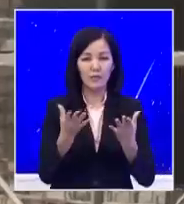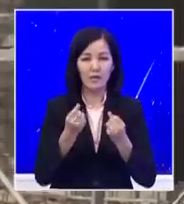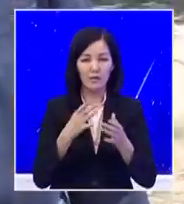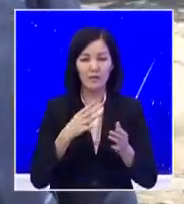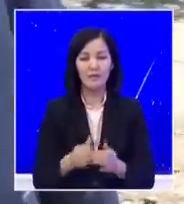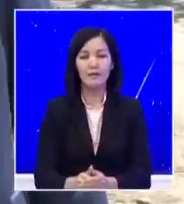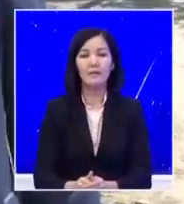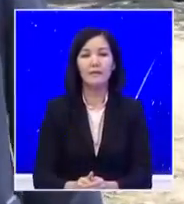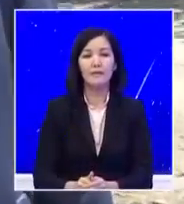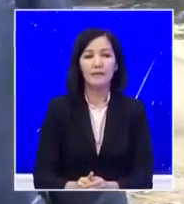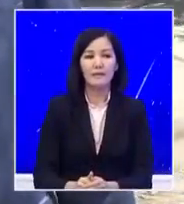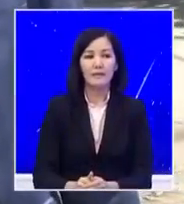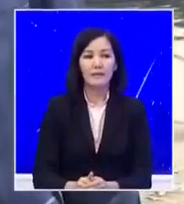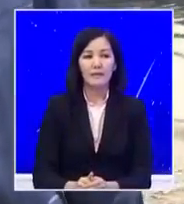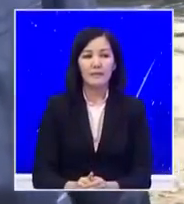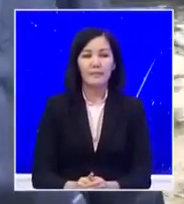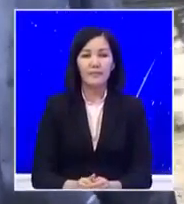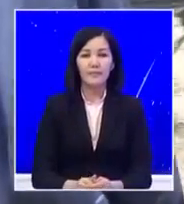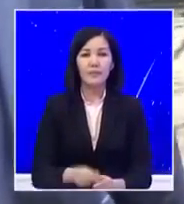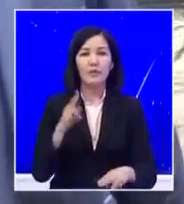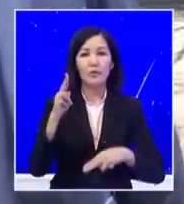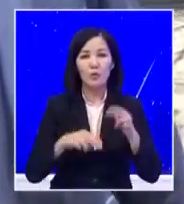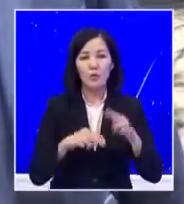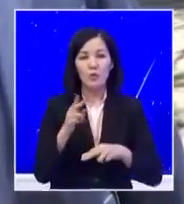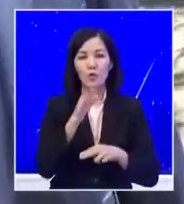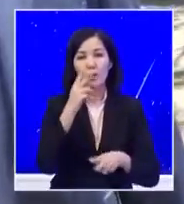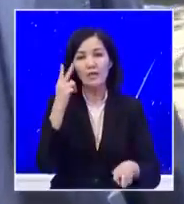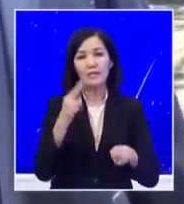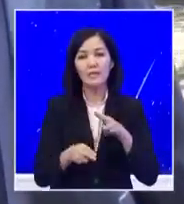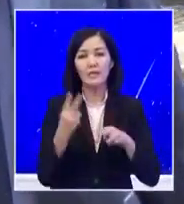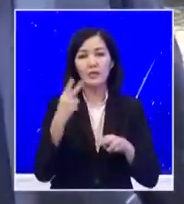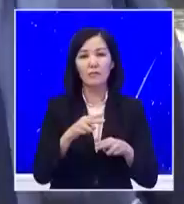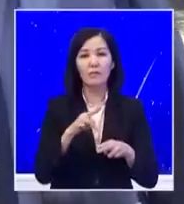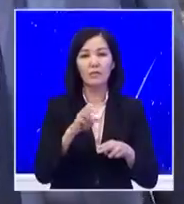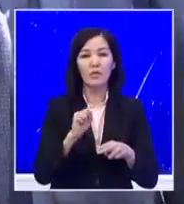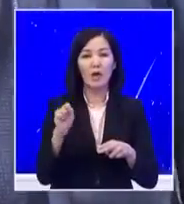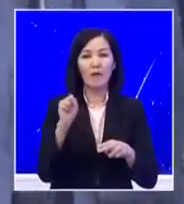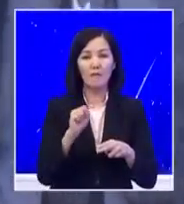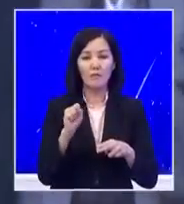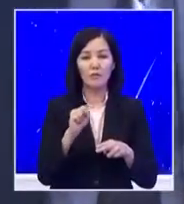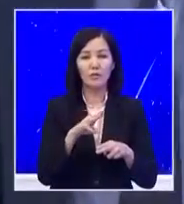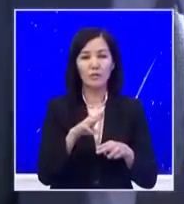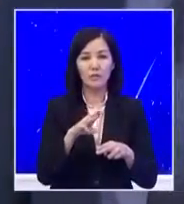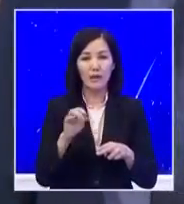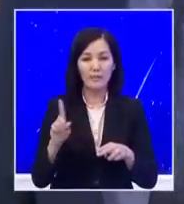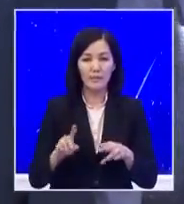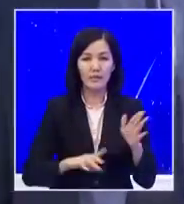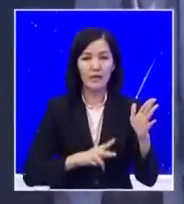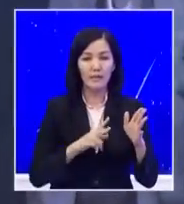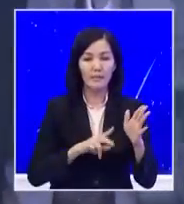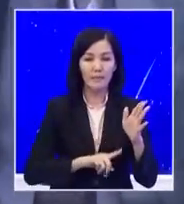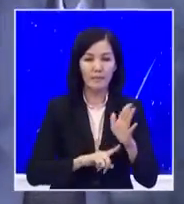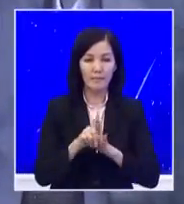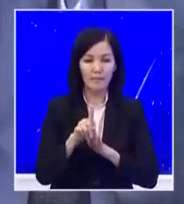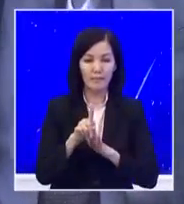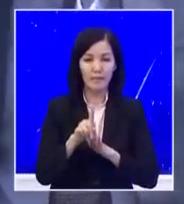орналасыпты. Жұмыстарын қашан бітіресіз? Жұмысты уақытында августтың 20-сында аяқтаймыз деп отырмыз. Қазір ішкі сылақ жұмысы